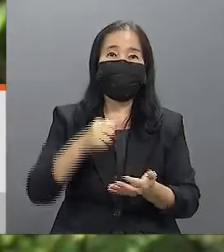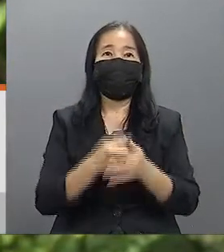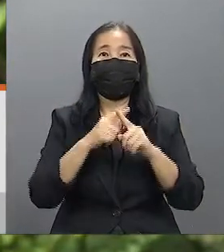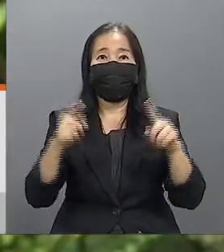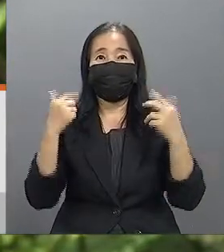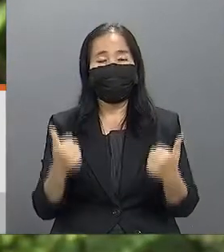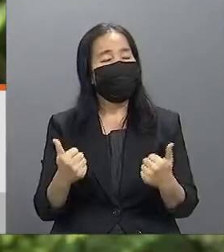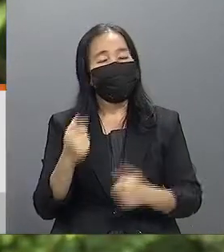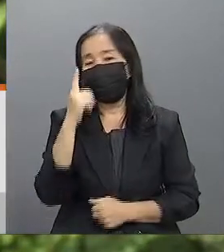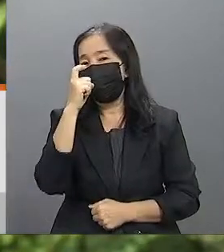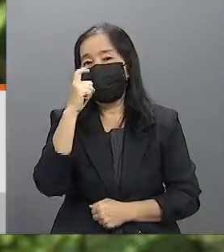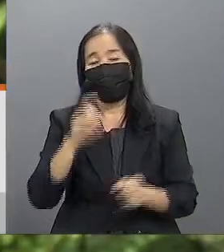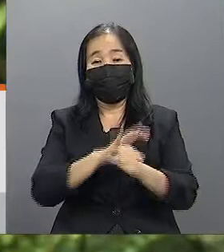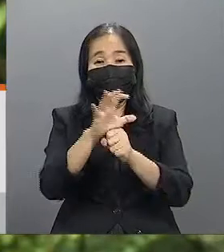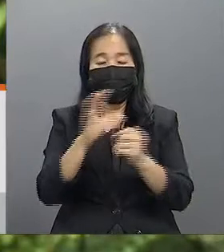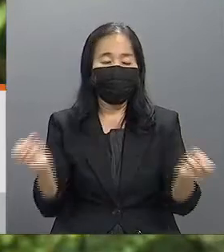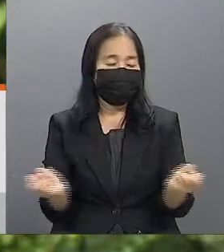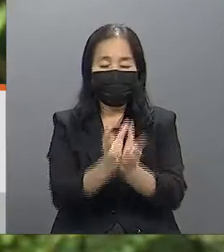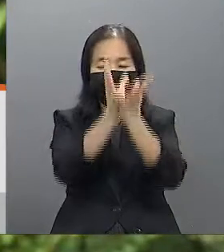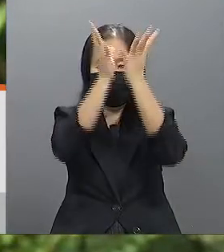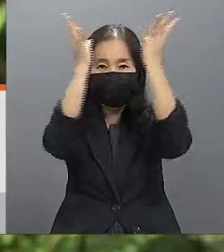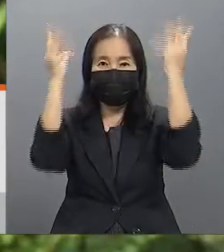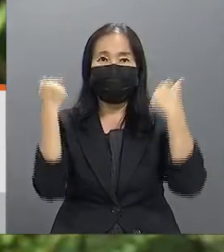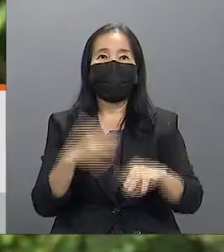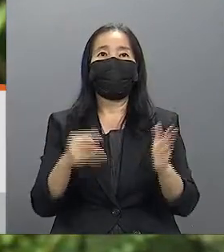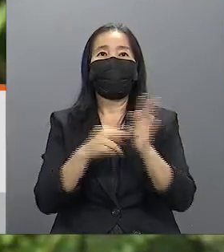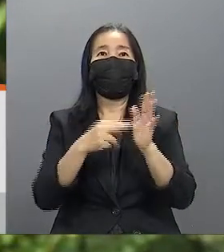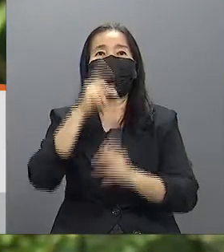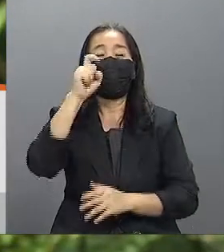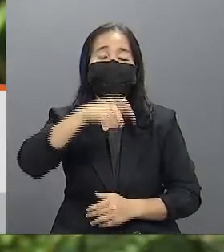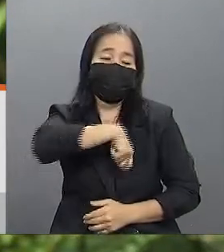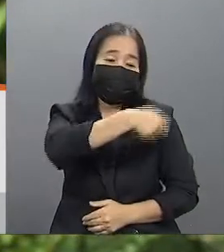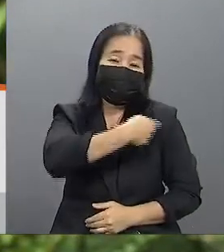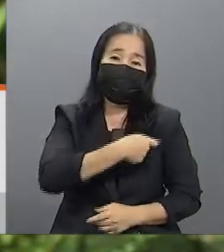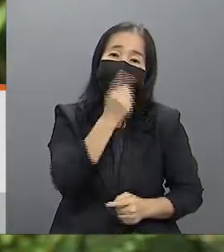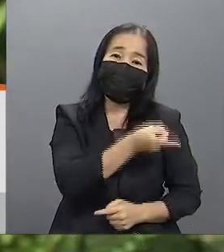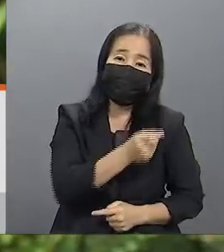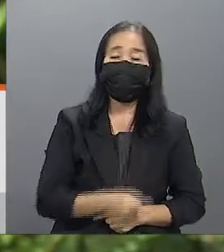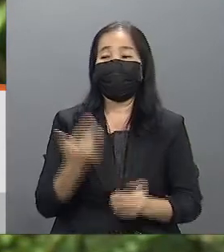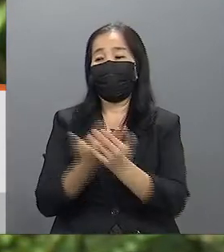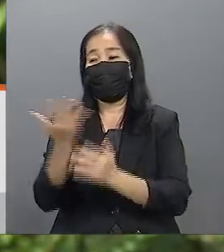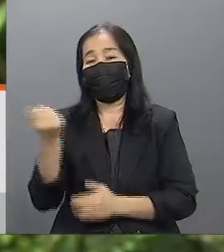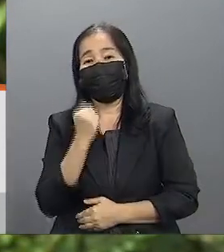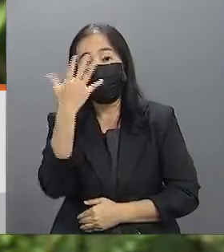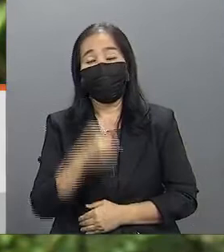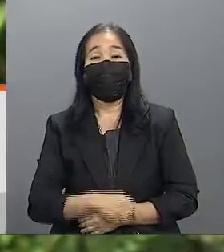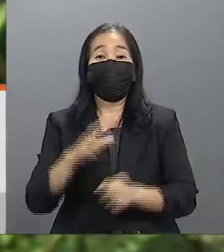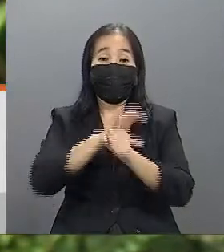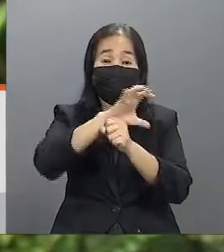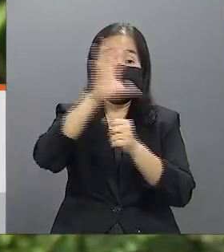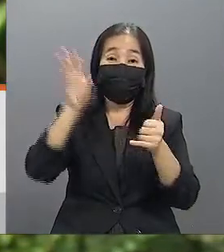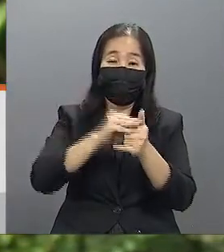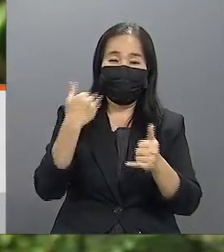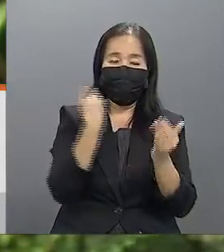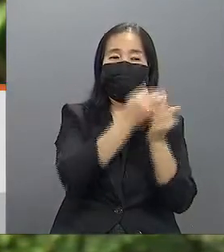นี้ทุกอย่างแยกลายใส่เรายังคงเดิมแต่ลับหลังไม่มีรอบแรกเนี่ยเรายังมีเงินเก็บรอบ 2มา